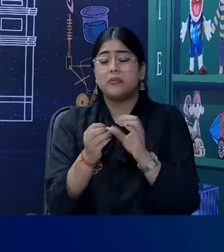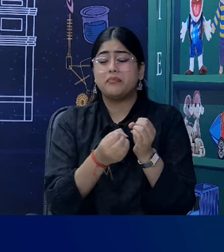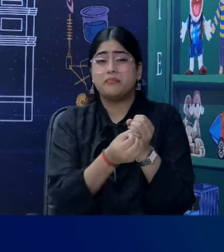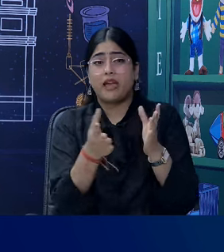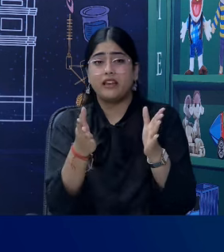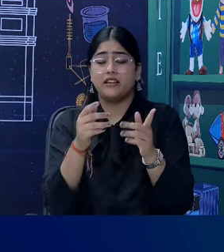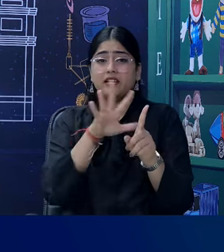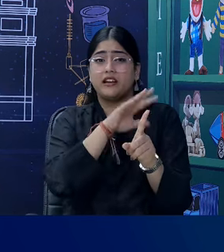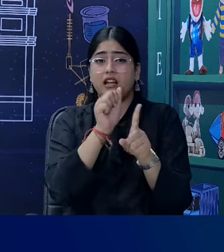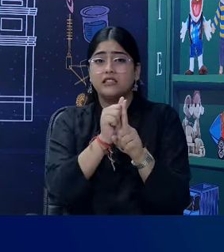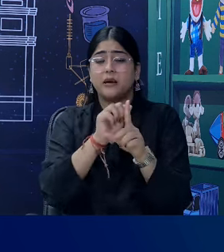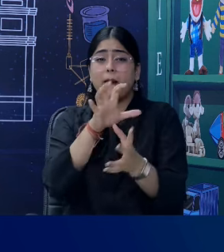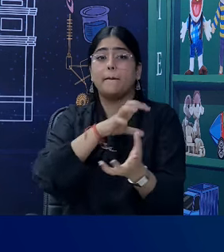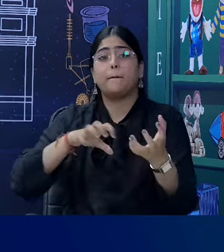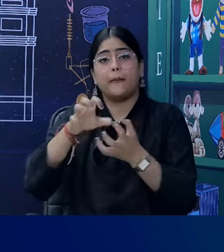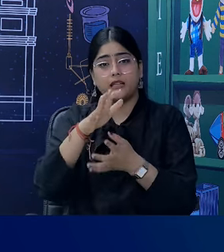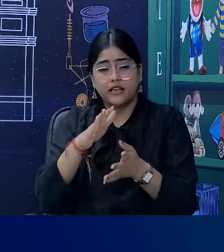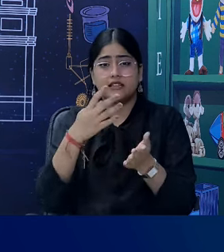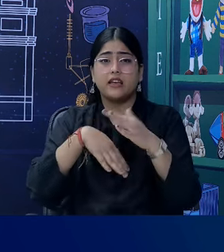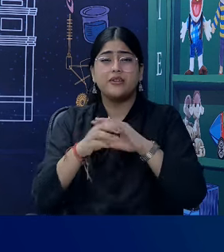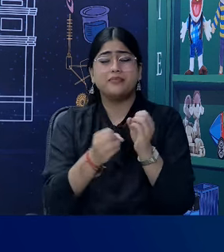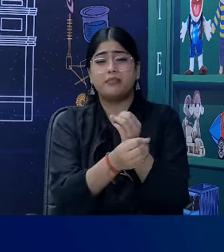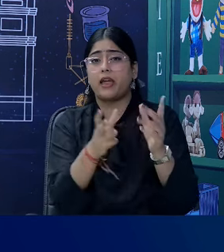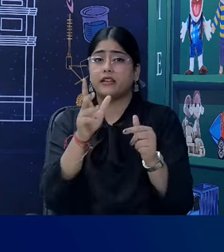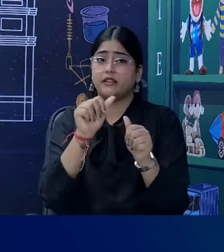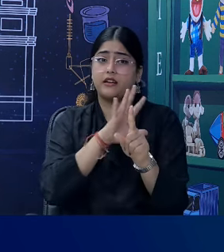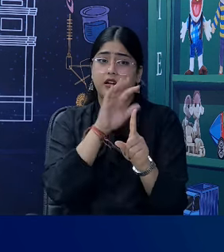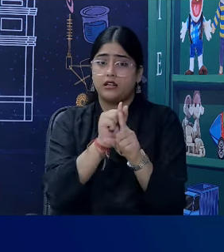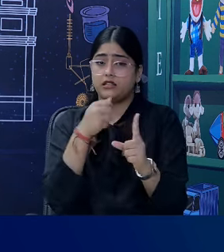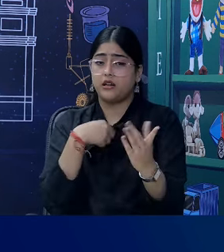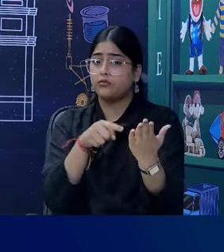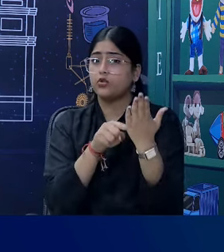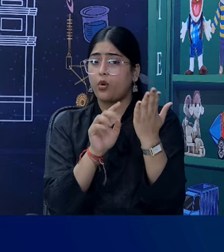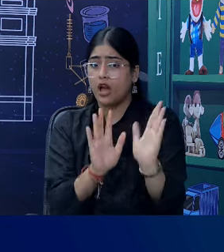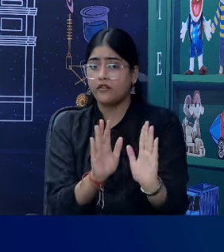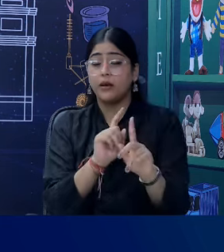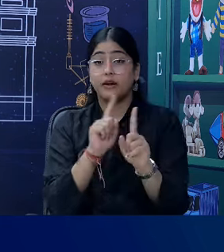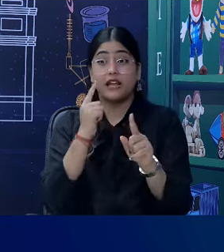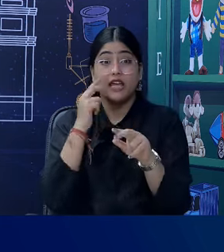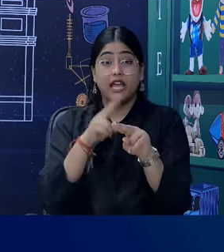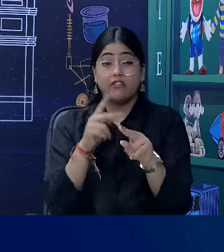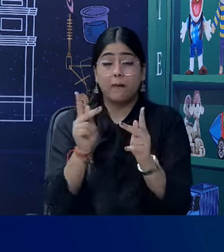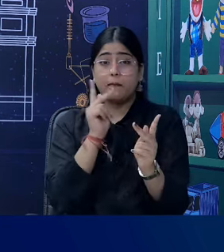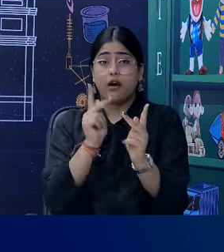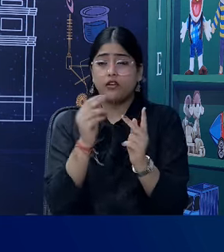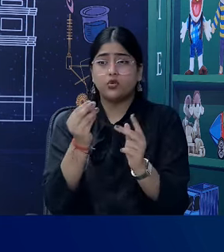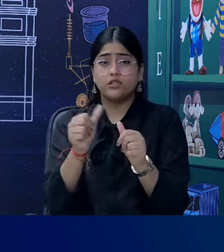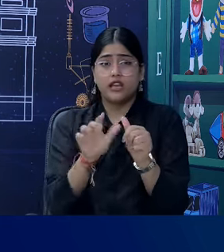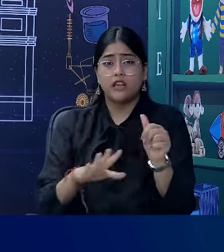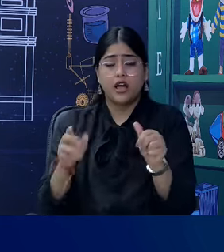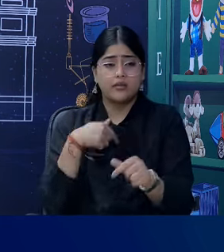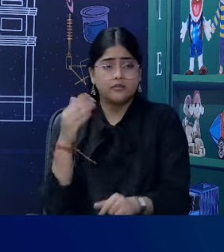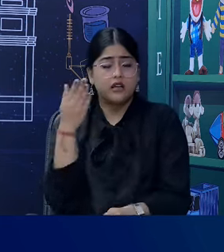हैं तो यहां तो हमें सब कल्चर एक साथ देखने को मिल जाता है लेकिन अब पर्टिकुलर उस क्षेत्र में अगर जाते हैं तो वहां पर हमें उस क्षेत्र का जो